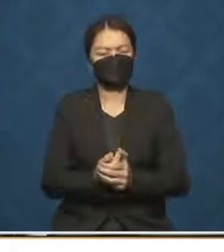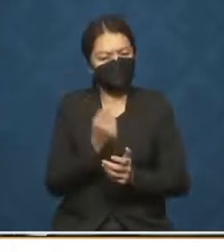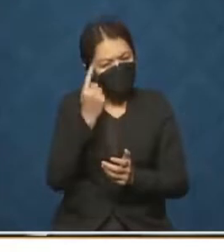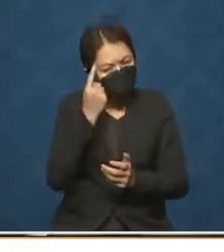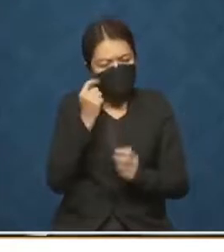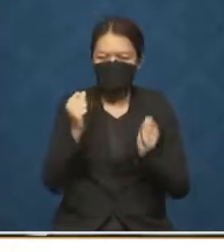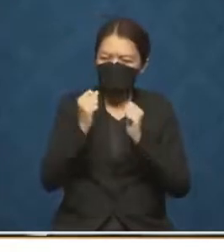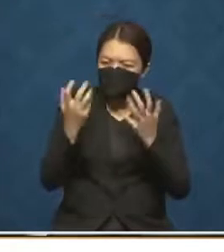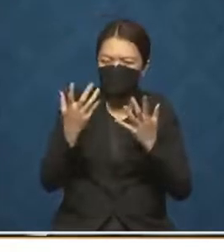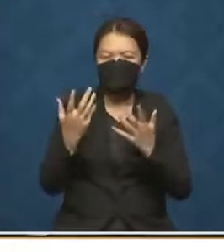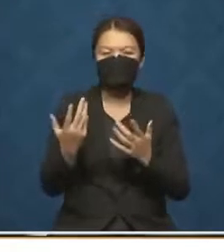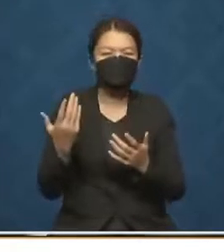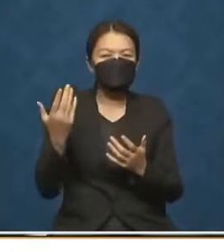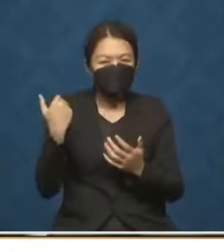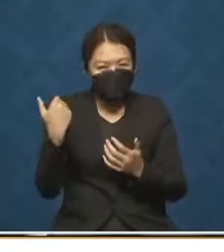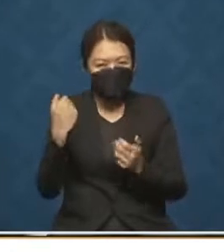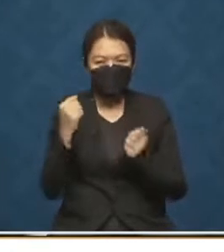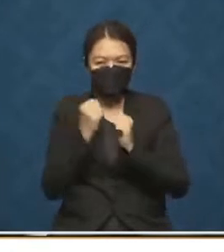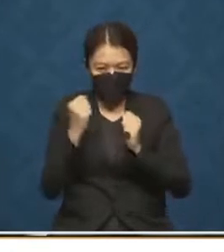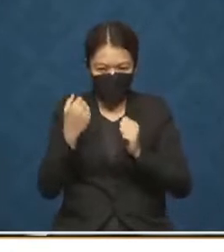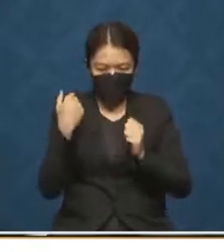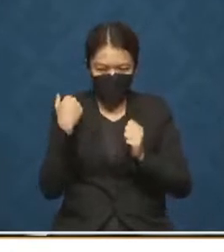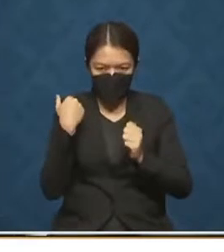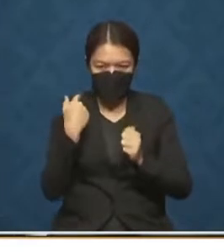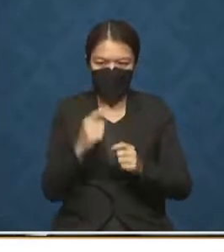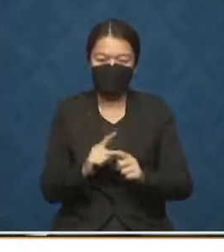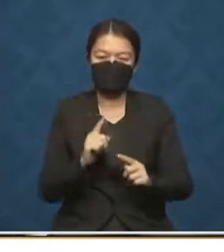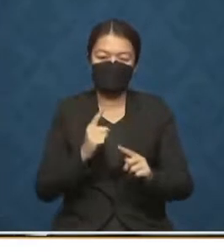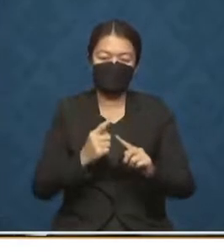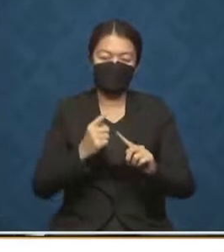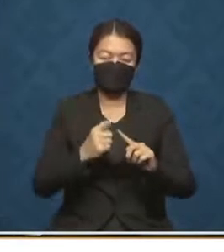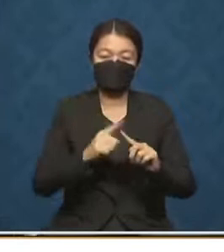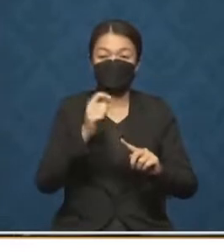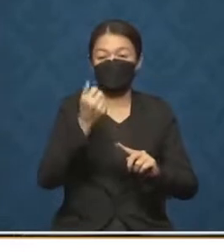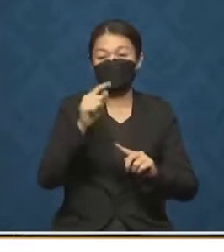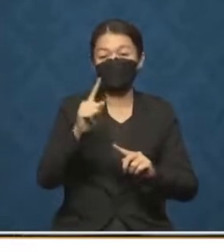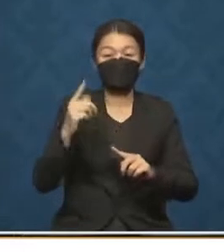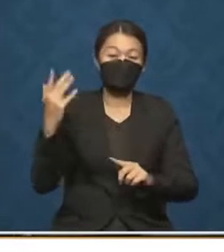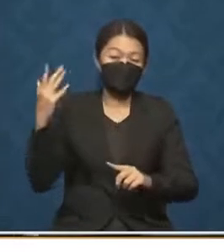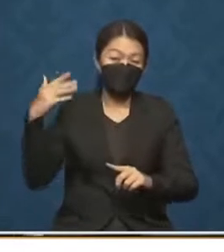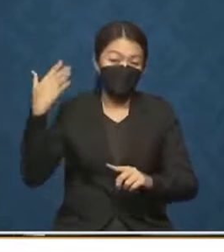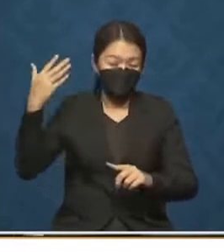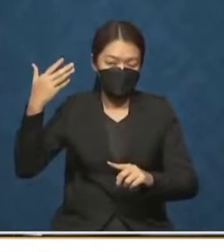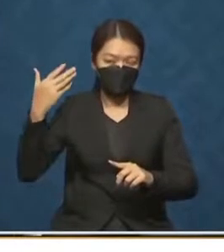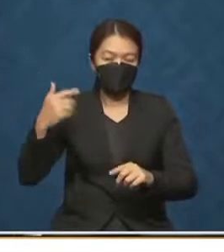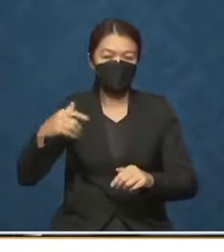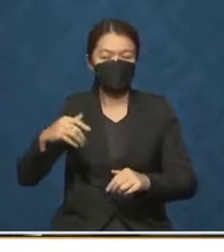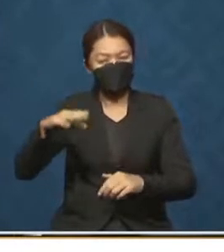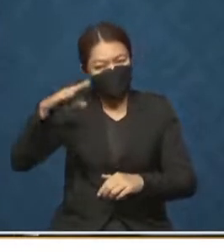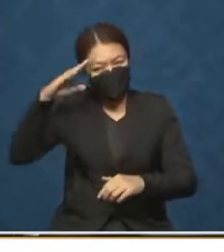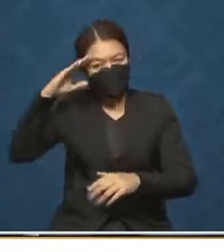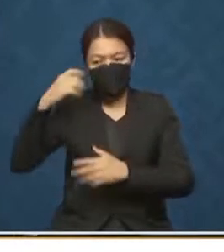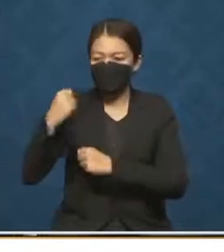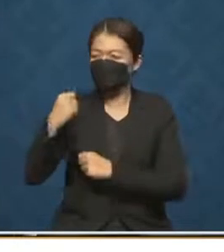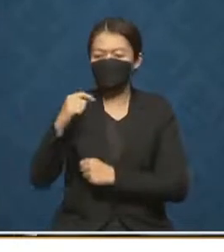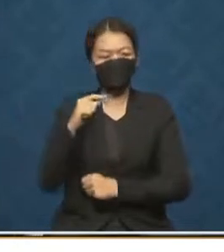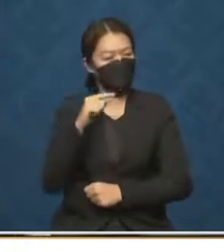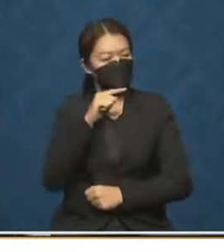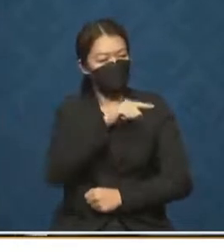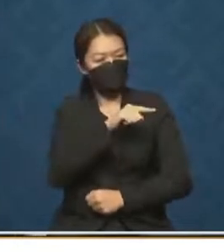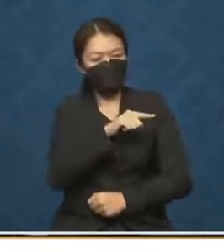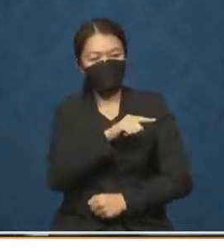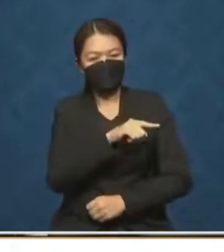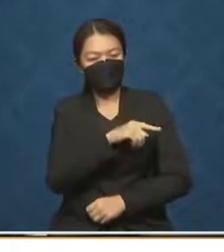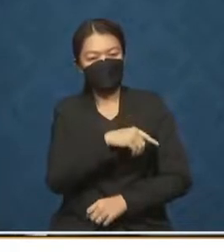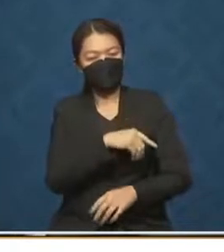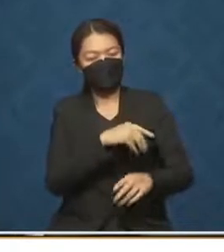เหนะครับหงจากวนทสเบษที่ผ่านมาจากชายชาติตหารหันซ้ายไปหาหนูช่วย